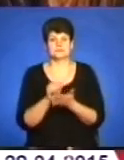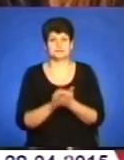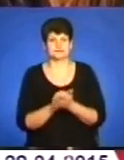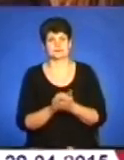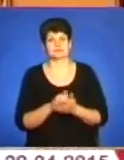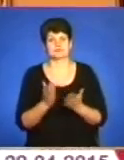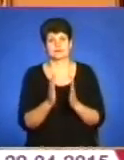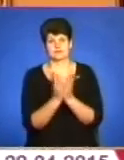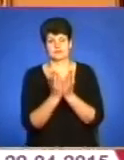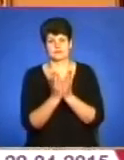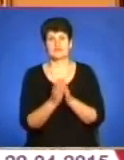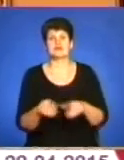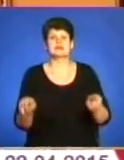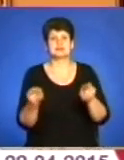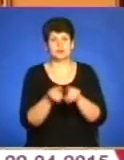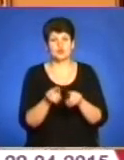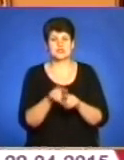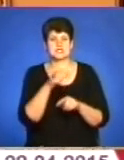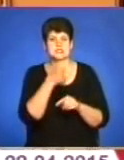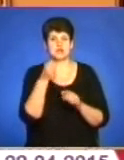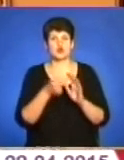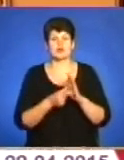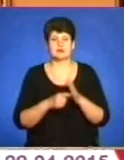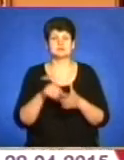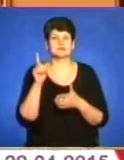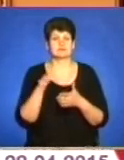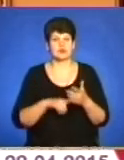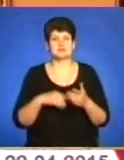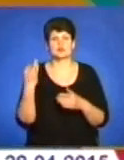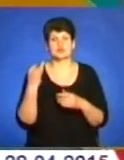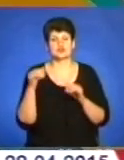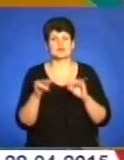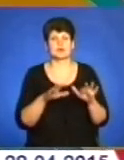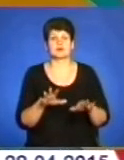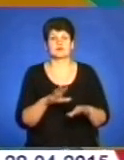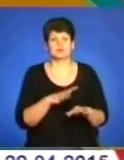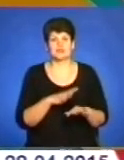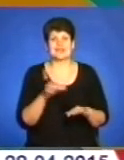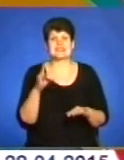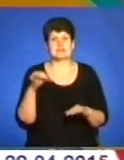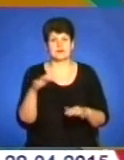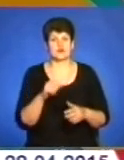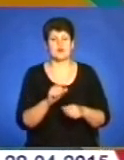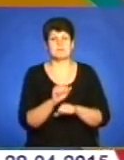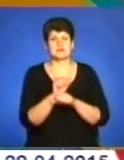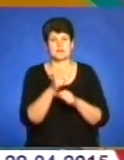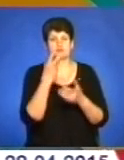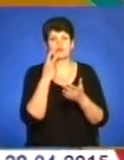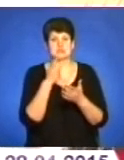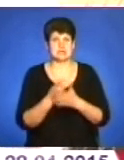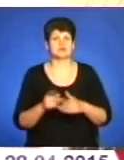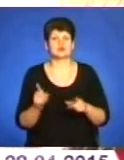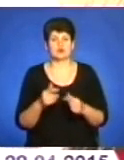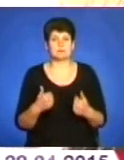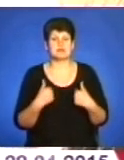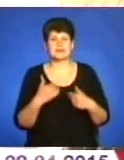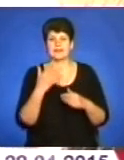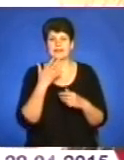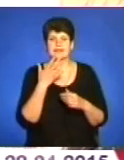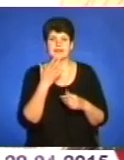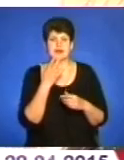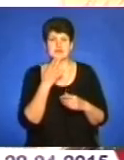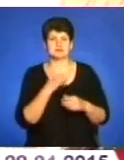Євромайдану». Також старшокласники переконані, історичні події, які відбувалися на Євромайдані, показали, що ми – нація, яка